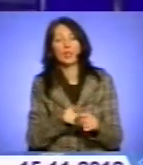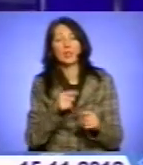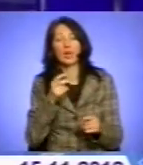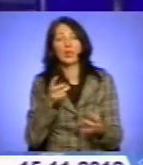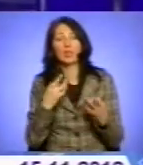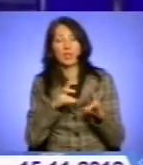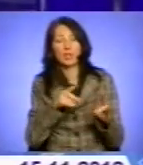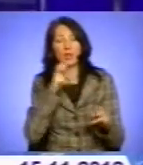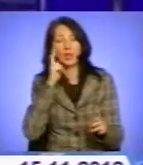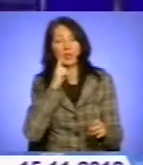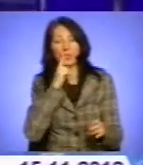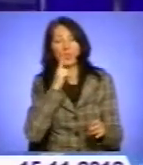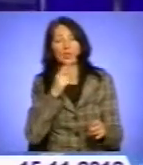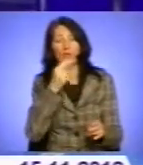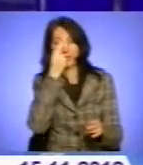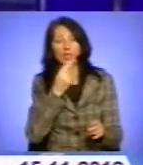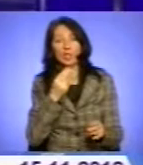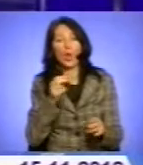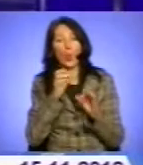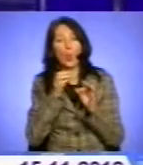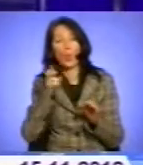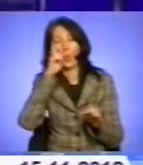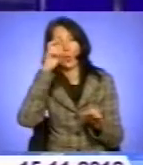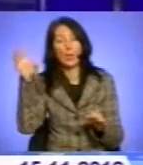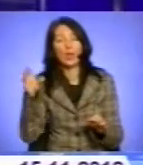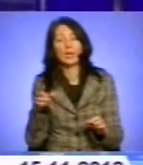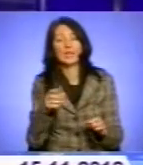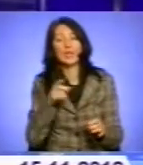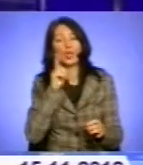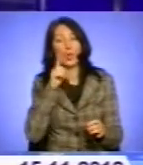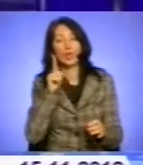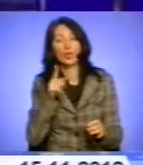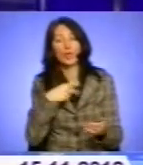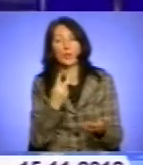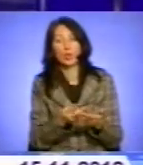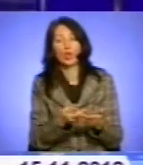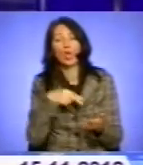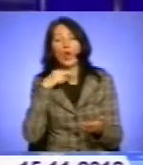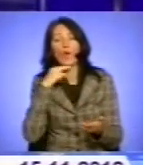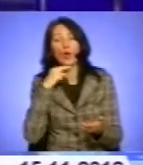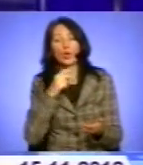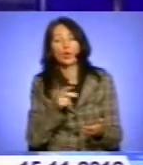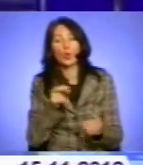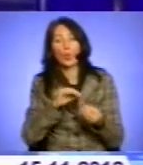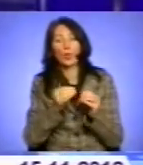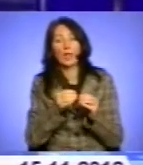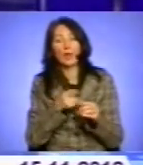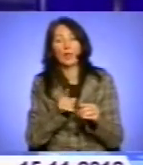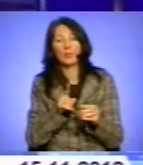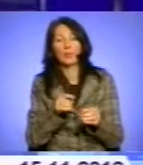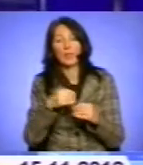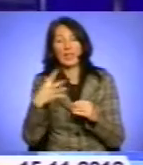особливо популярна серед молоді. Щоб привернути увагу до проблем, які спричиняє згубне захоплення, 15 листопада